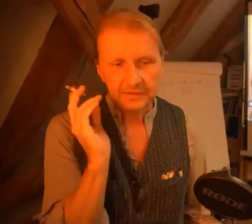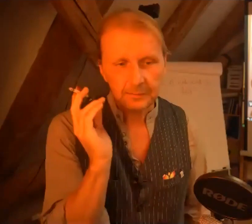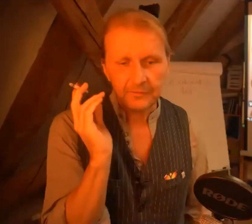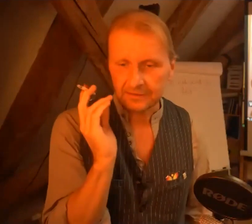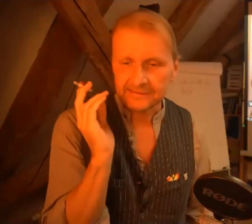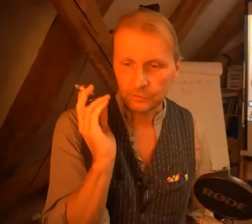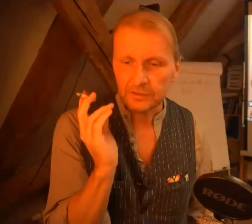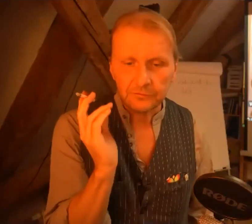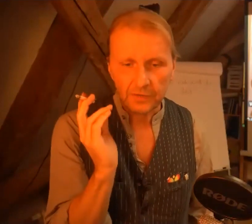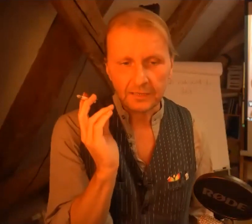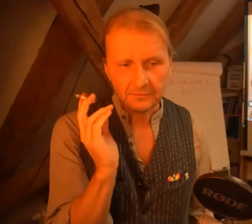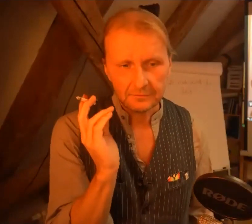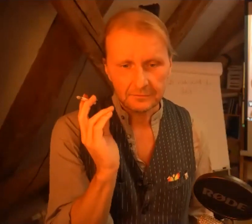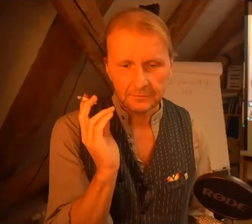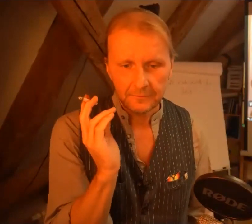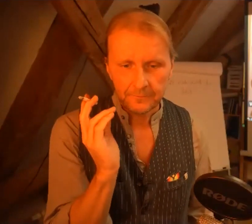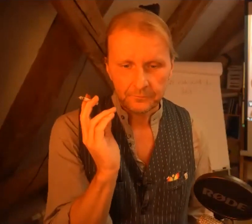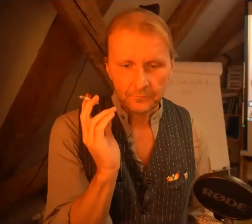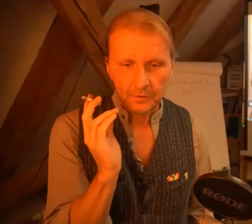Die Betriebe werden jetzt runtergefahren